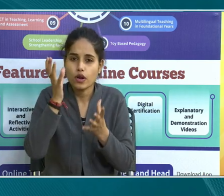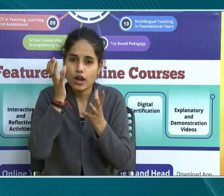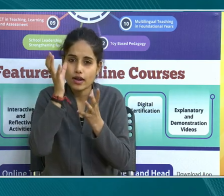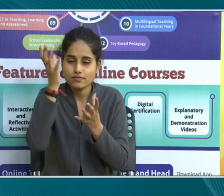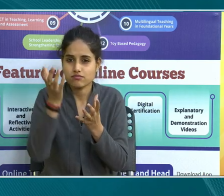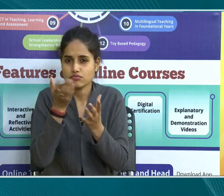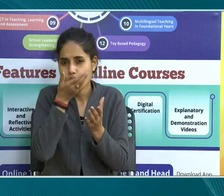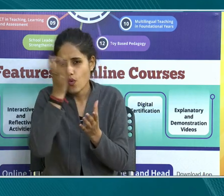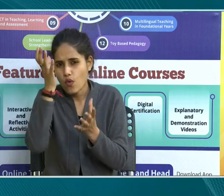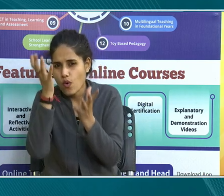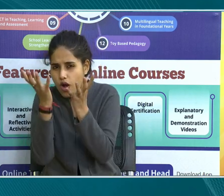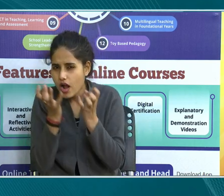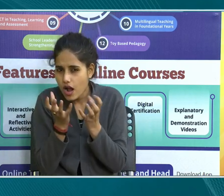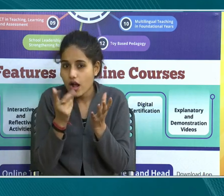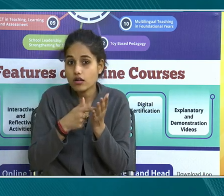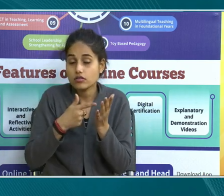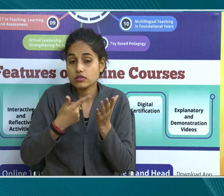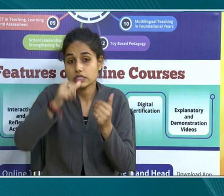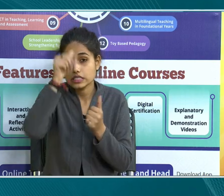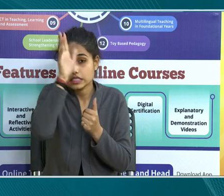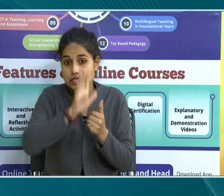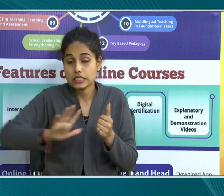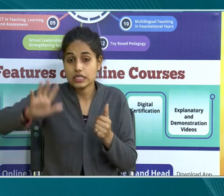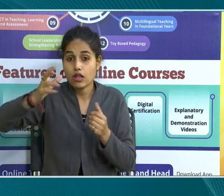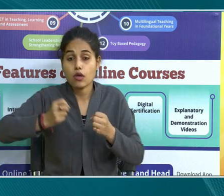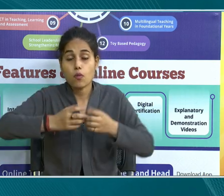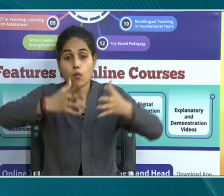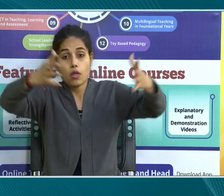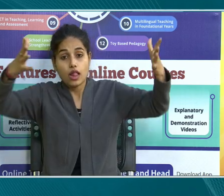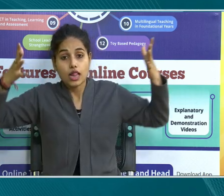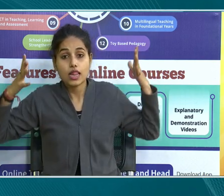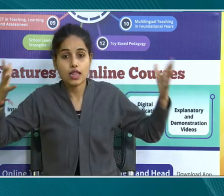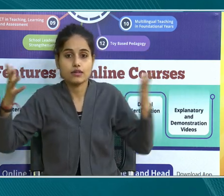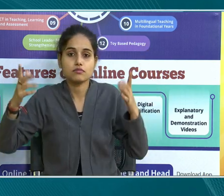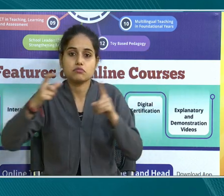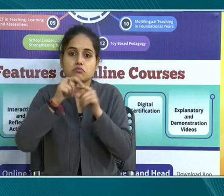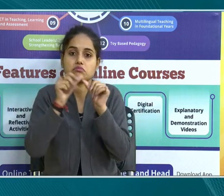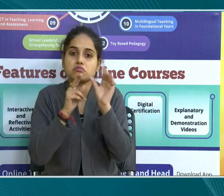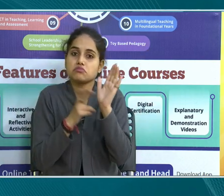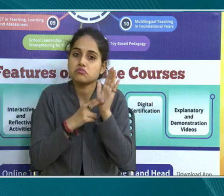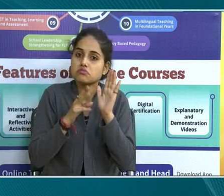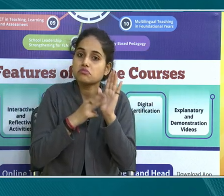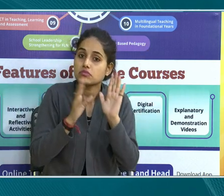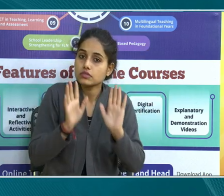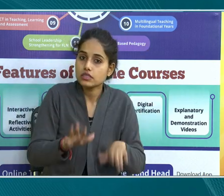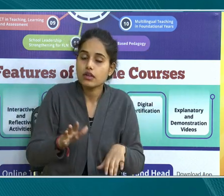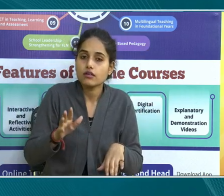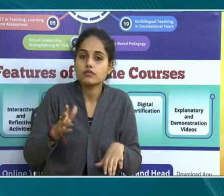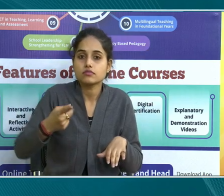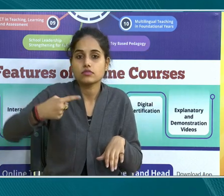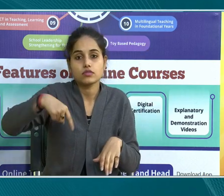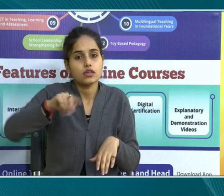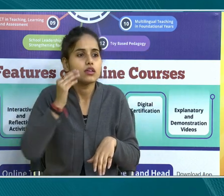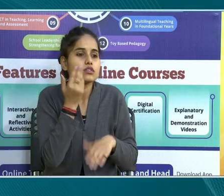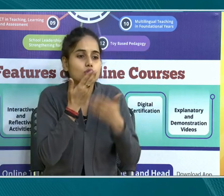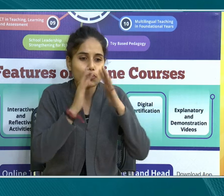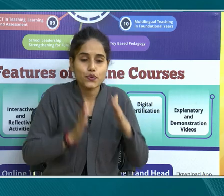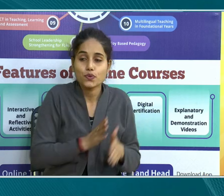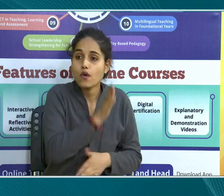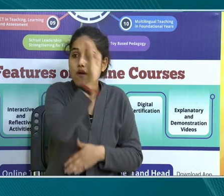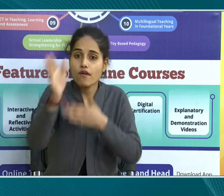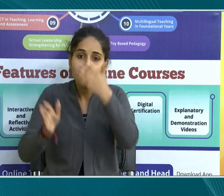इंडिया का मेरे ख्याल से काफी largest ये डैम बन रहा है बन गया है बहा हम जाएंगे सारे बच्चों की बहुत अच्छी लर्निंग होगी वो